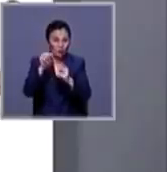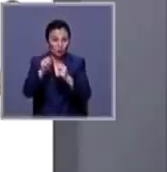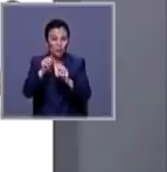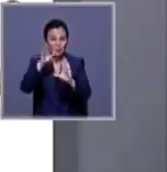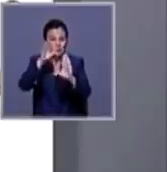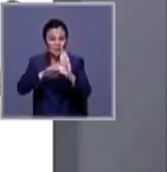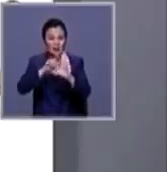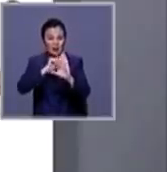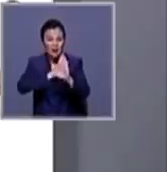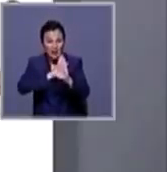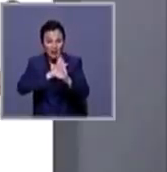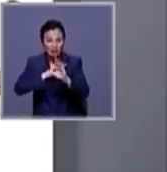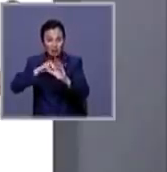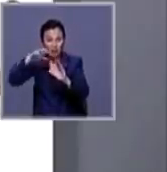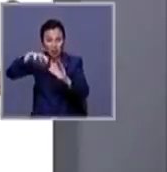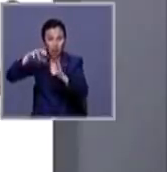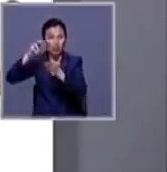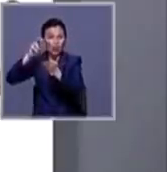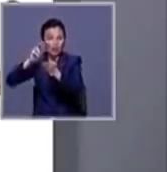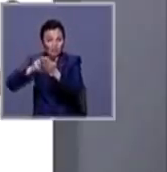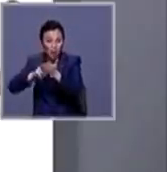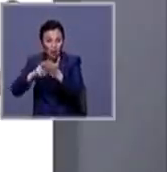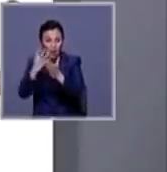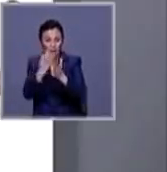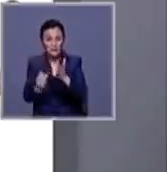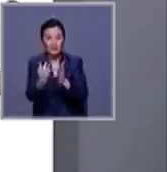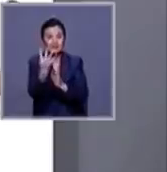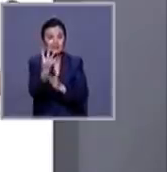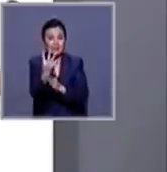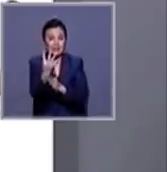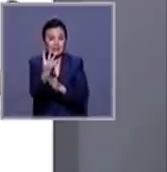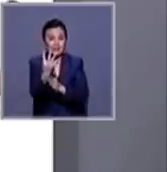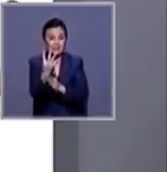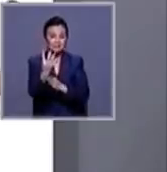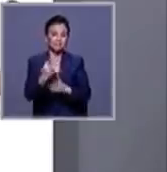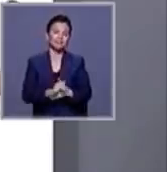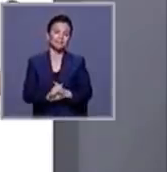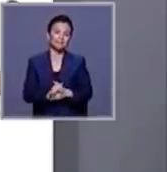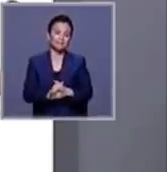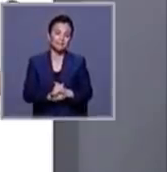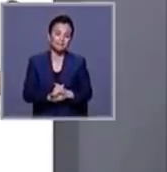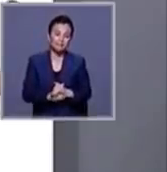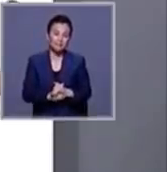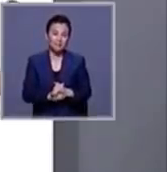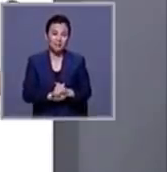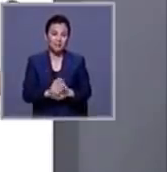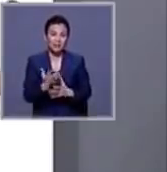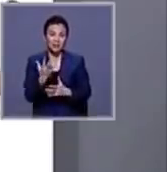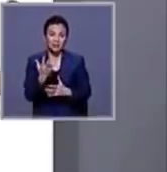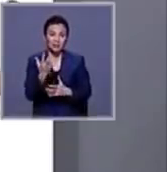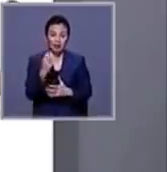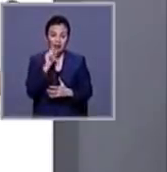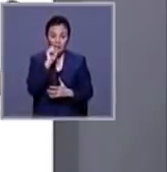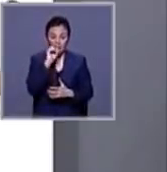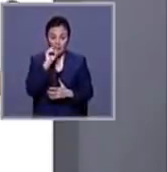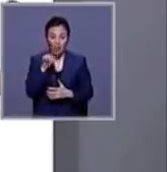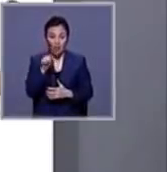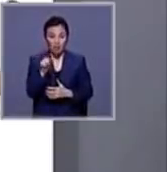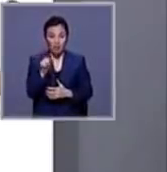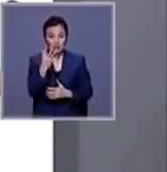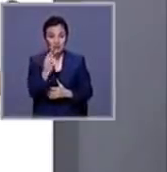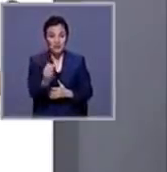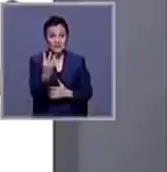องใช่มั้ยก็คือกลุ่มละ4คนกลุ่มละ4คนสมมติมา30เลือกเหลือ40อำเภอ30เลือกเหลือ4 30เลือกเหลือ4